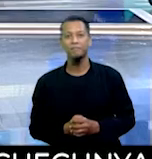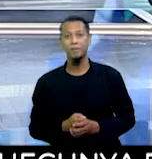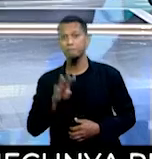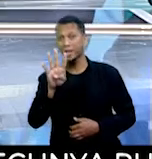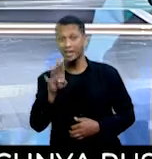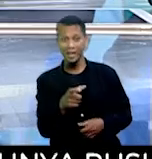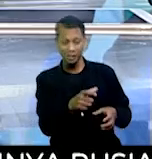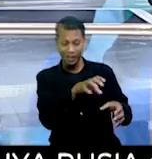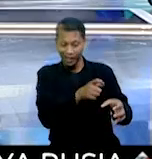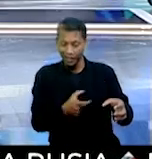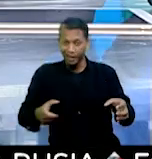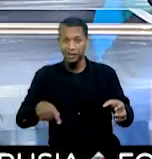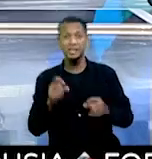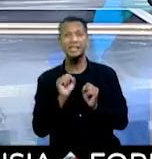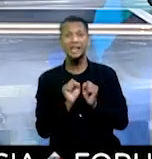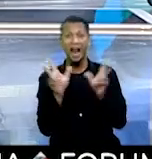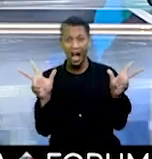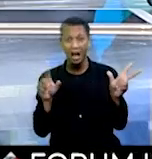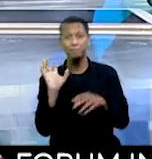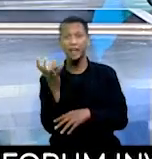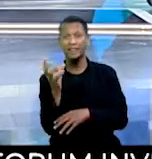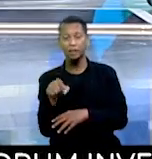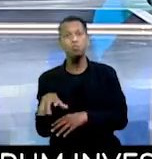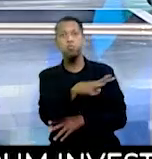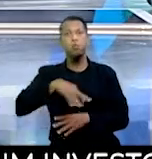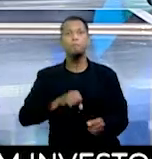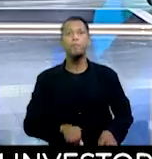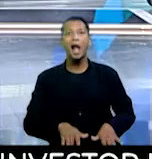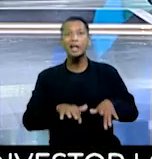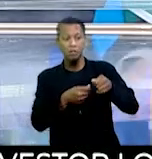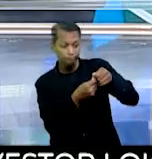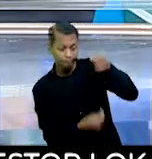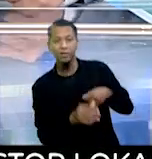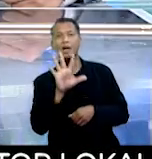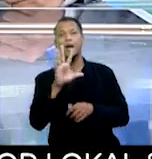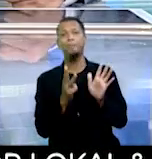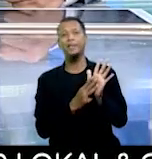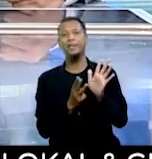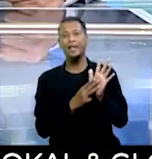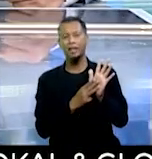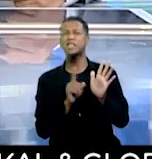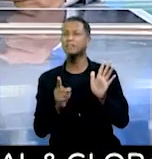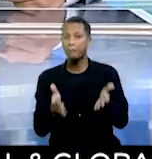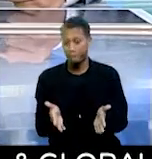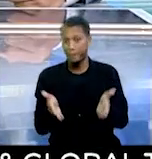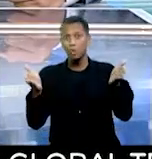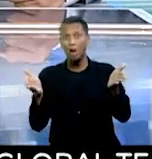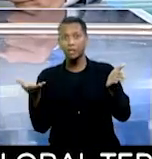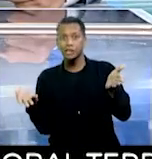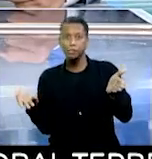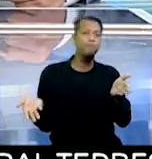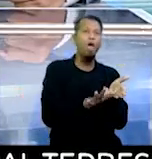Empat kecamatan di Kota Serang, Banten terendam banjir hingga ketinggian 5 meter. Diduga jebolnya bendungan Sindang Hela di Kabupaten